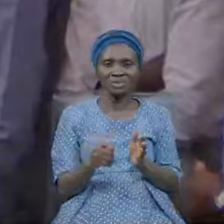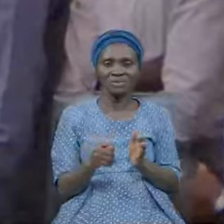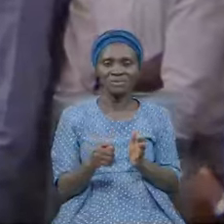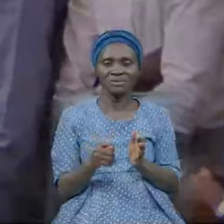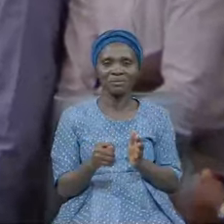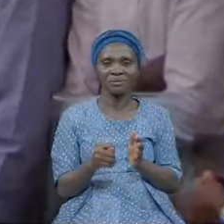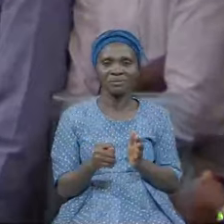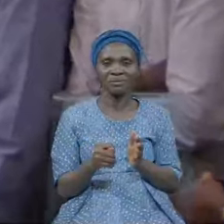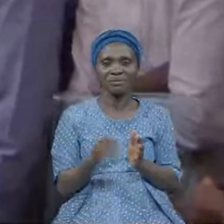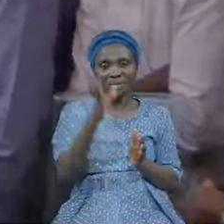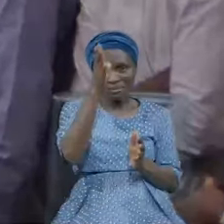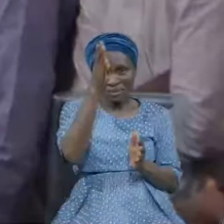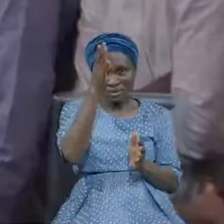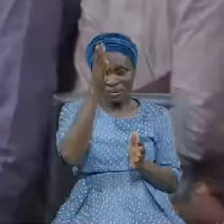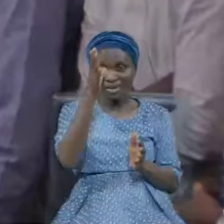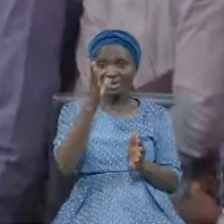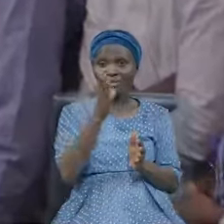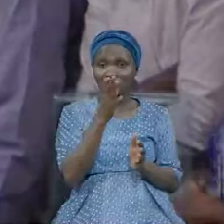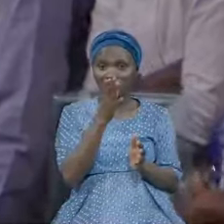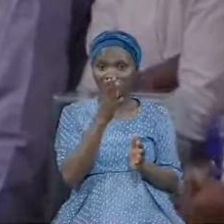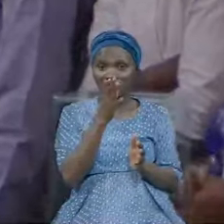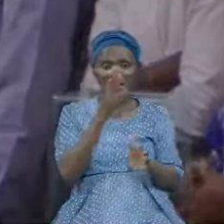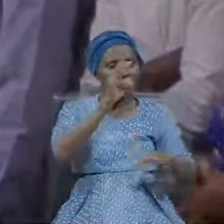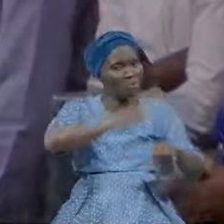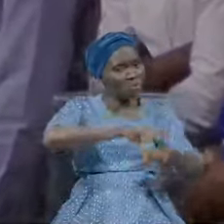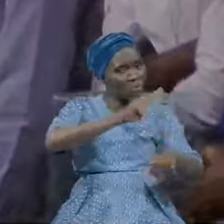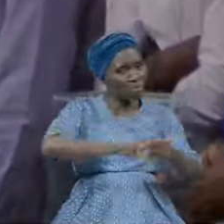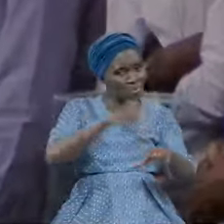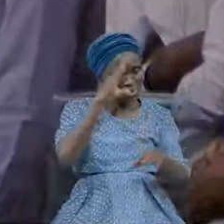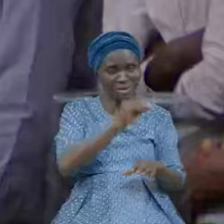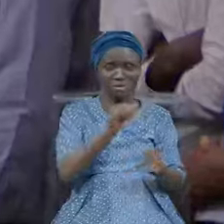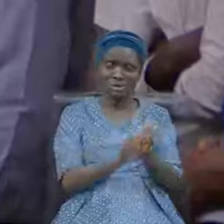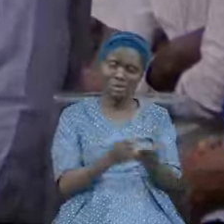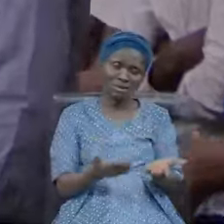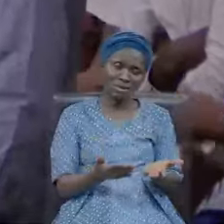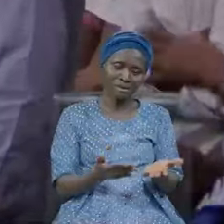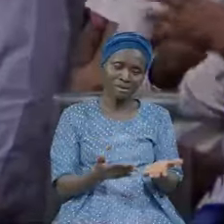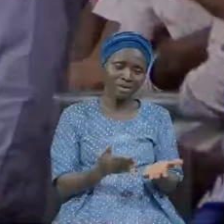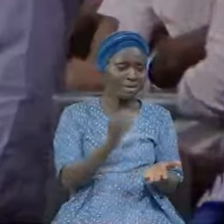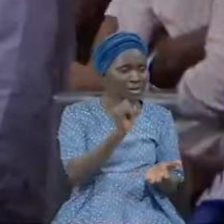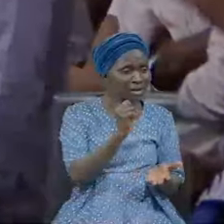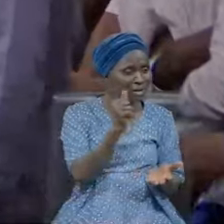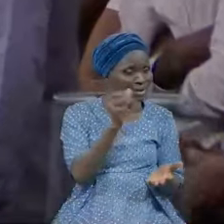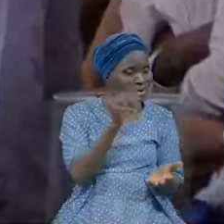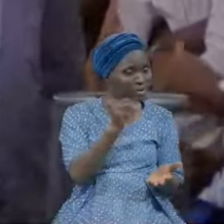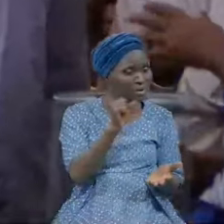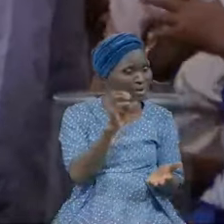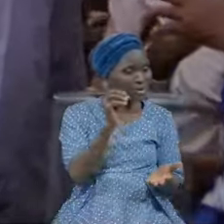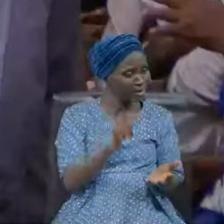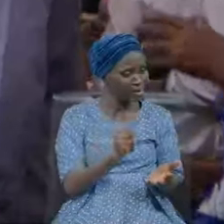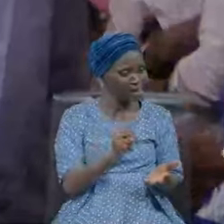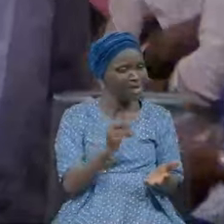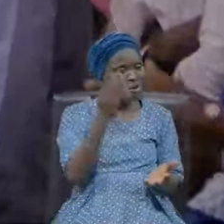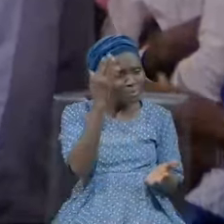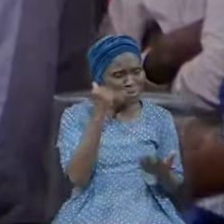a vu dans sa vie que Samson, mon fils, où vas-tu? Je sais ce que je fais, je sais ce que